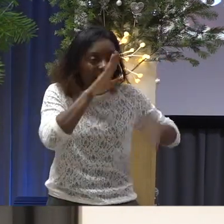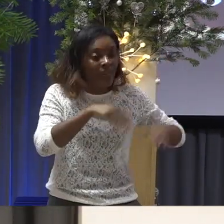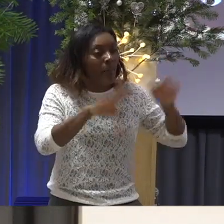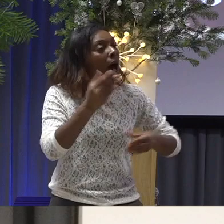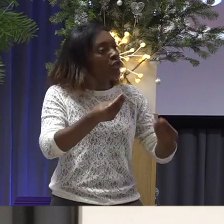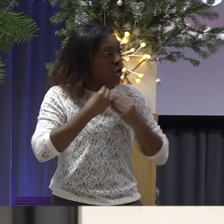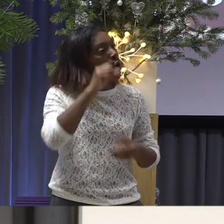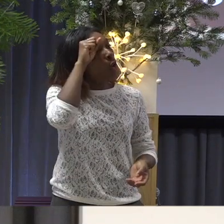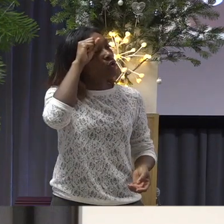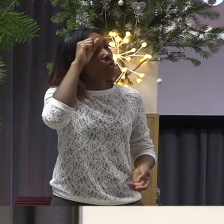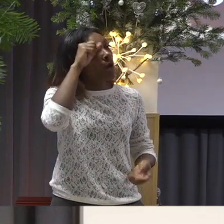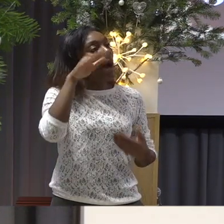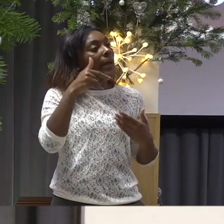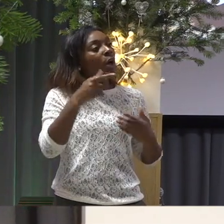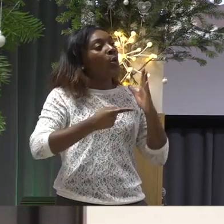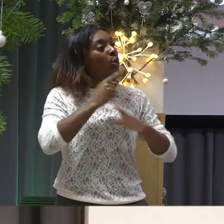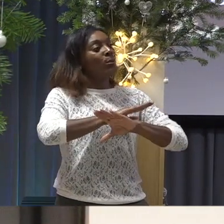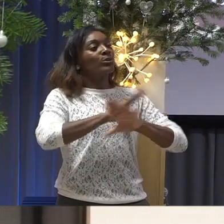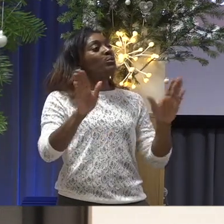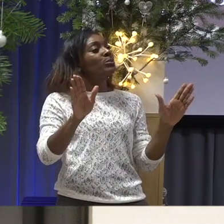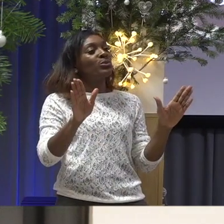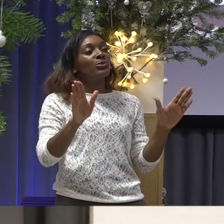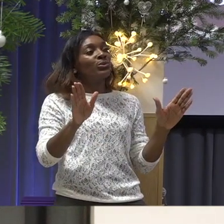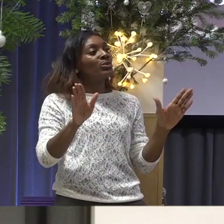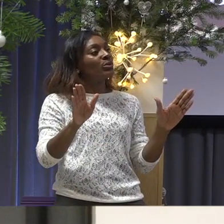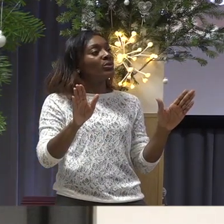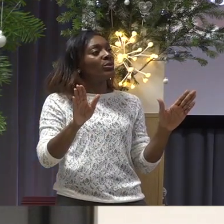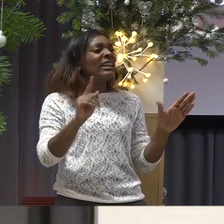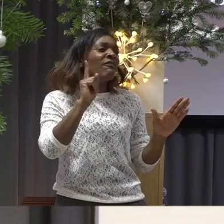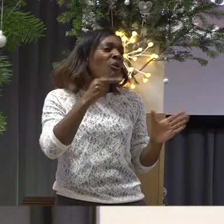savez, parfois, tous les échecs ne sont pas forcément démoniaques.